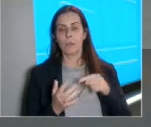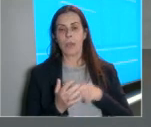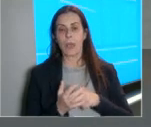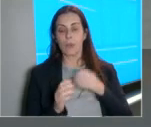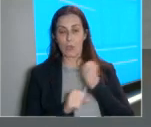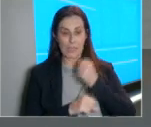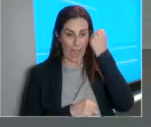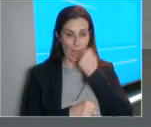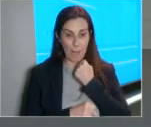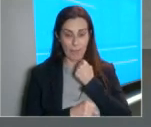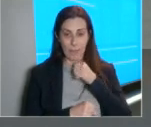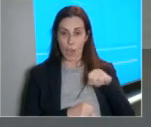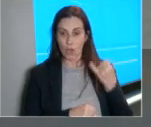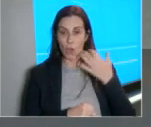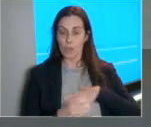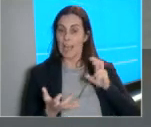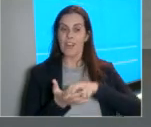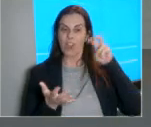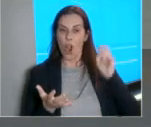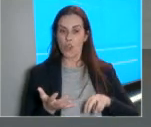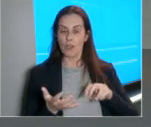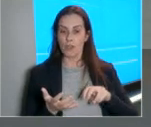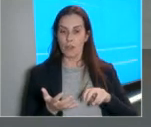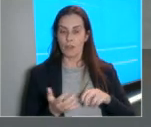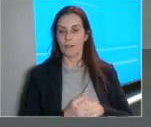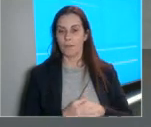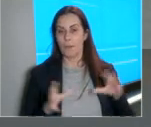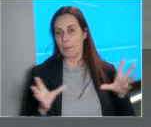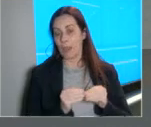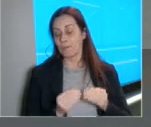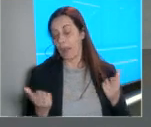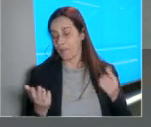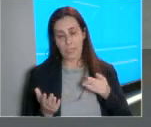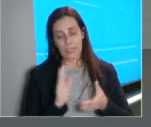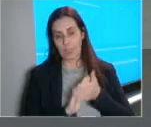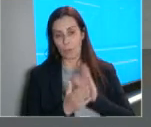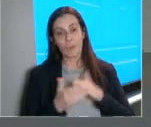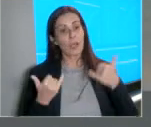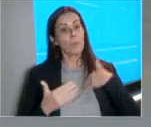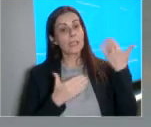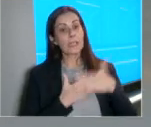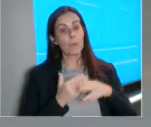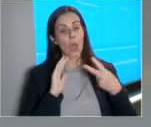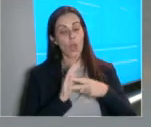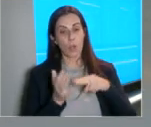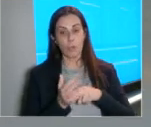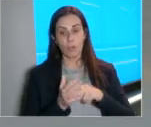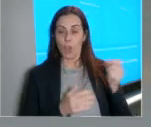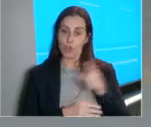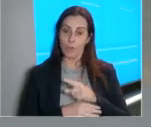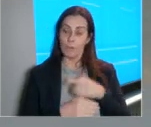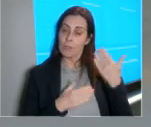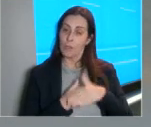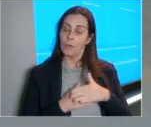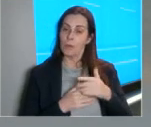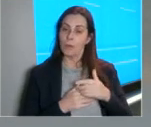שבעקבות התנהלות חמאס בהסלמה, ג'יהאד שוקל לפרוש מהחמל המאוחד. אבל זהו זה. כאן אנחנו מסיימים את המשדר הזה, את השבוע הזה,